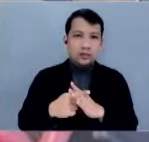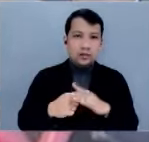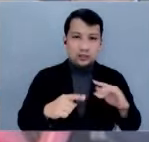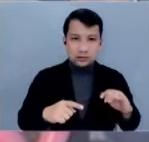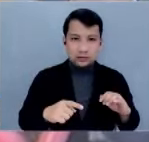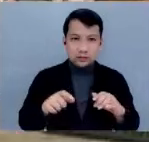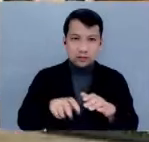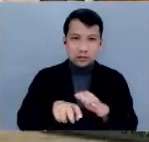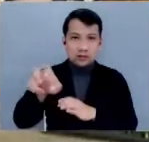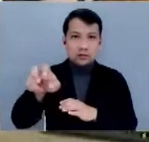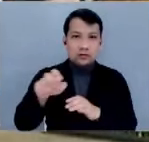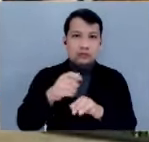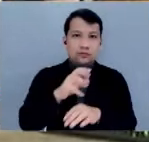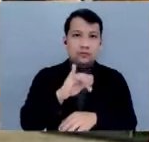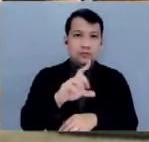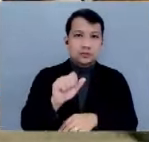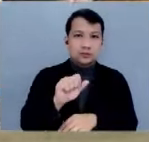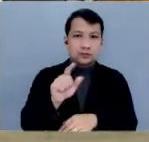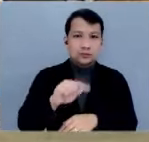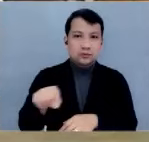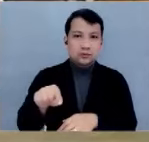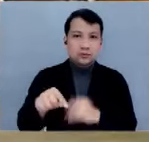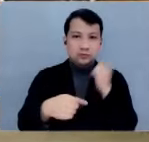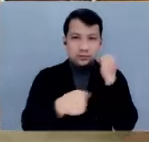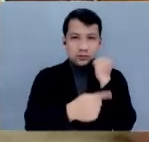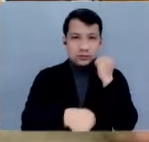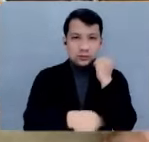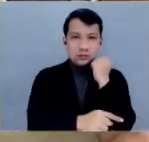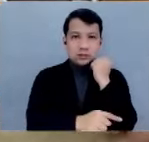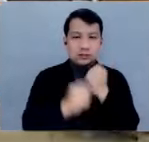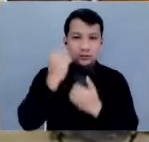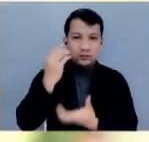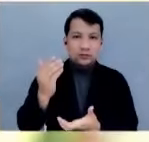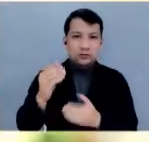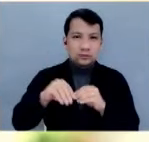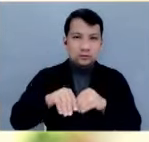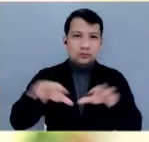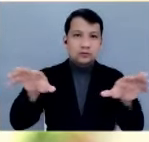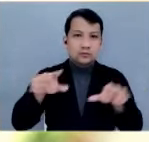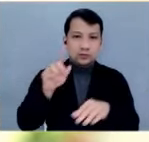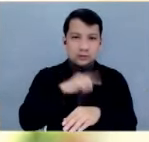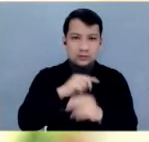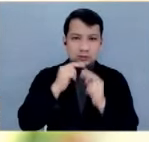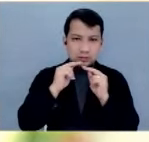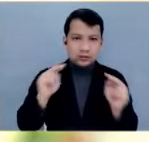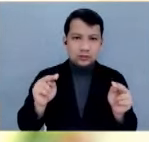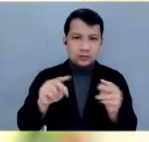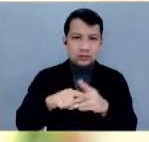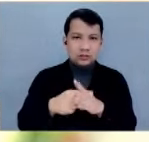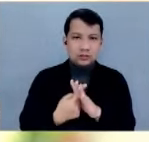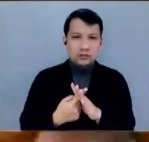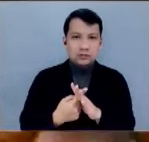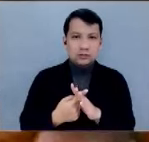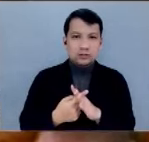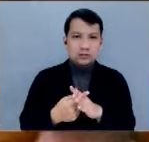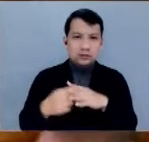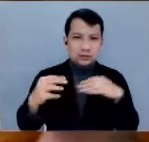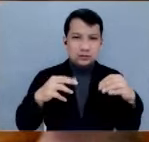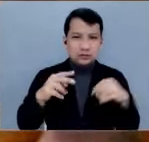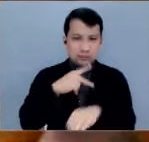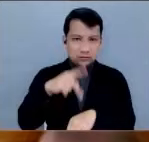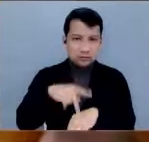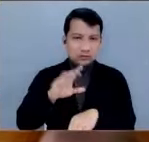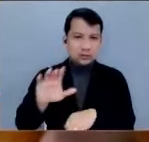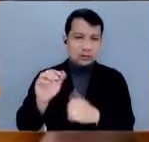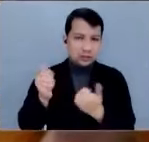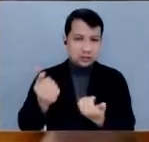Masinloc, Zambales. Kinundi na naman ang Atin Ito Coalition ang kumakalat na fake news na nagsisimula lang umano ng gulo ang Pilipinas sa pamamagitan